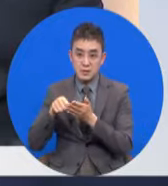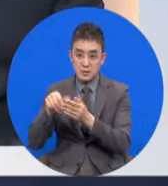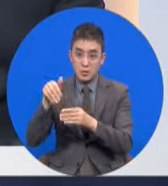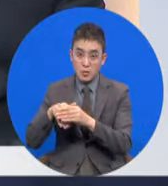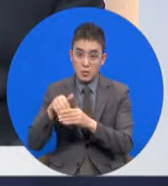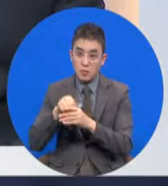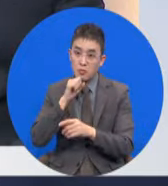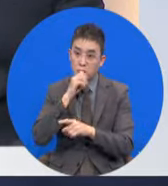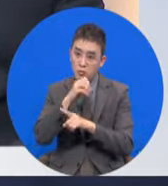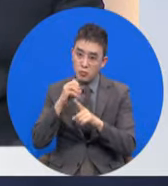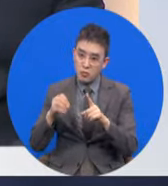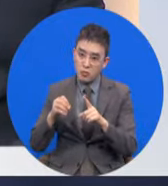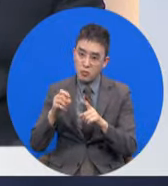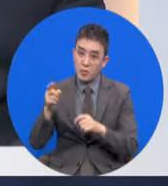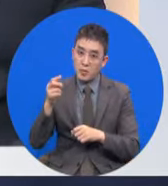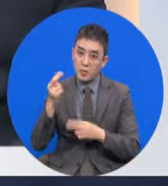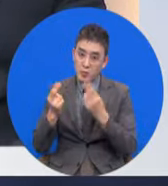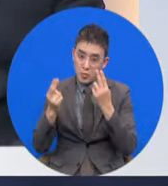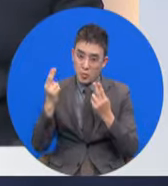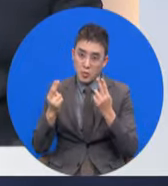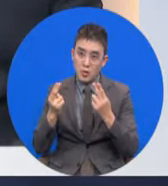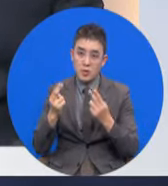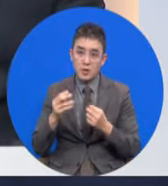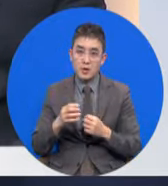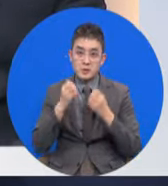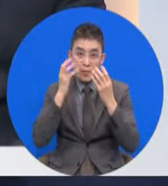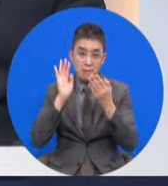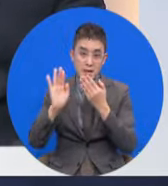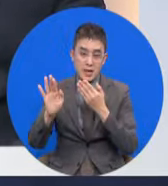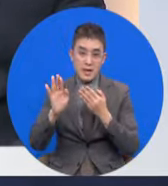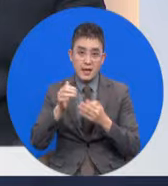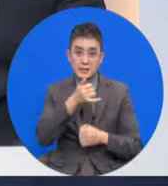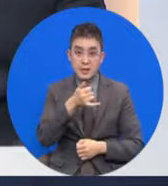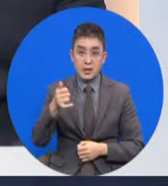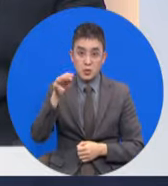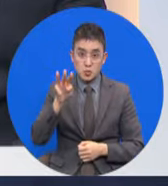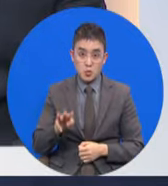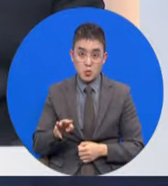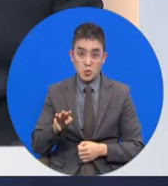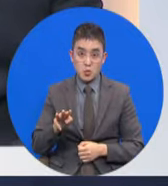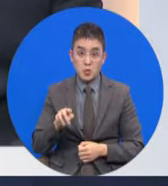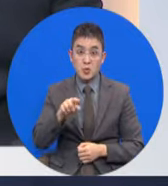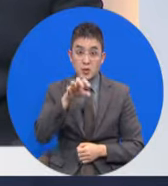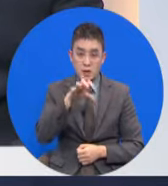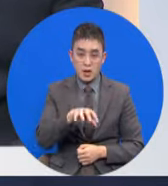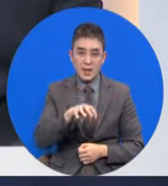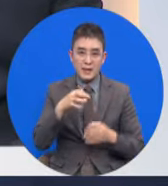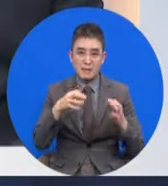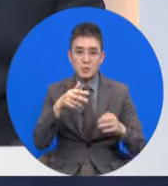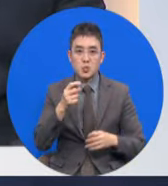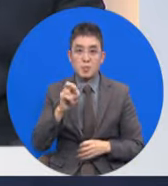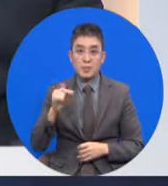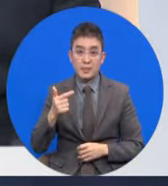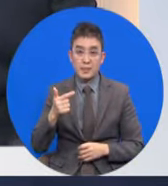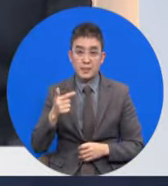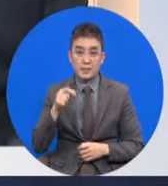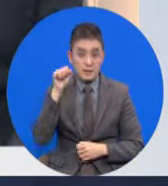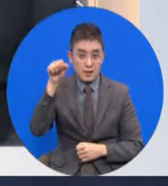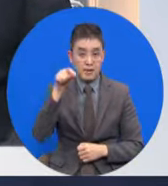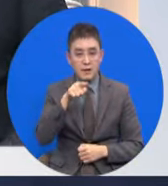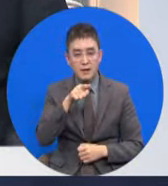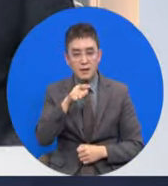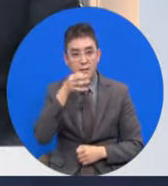있을지 모르겠습니다. 새로운 미래가 물론 세종시에 또 김종민 의원까지 좀 봐야 되기 때문에